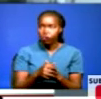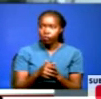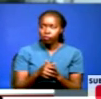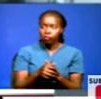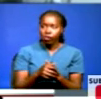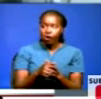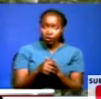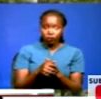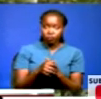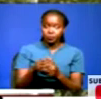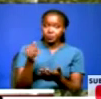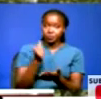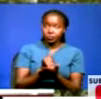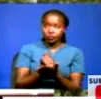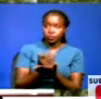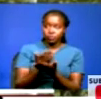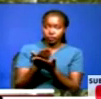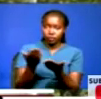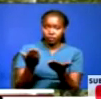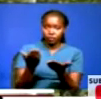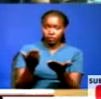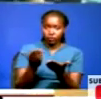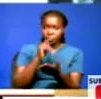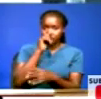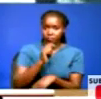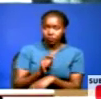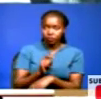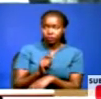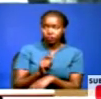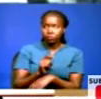Kwenye makao makuu ya Bunge la Afrika Mashariki mjini Arusha, Tanzania,